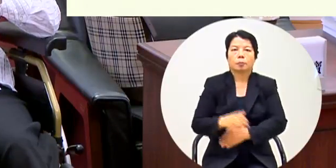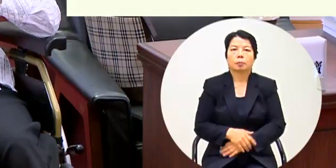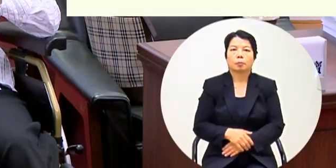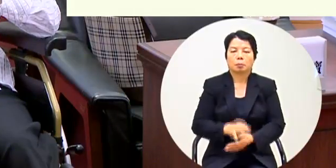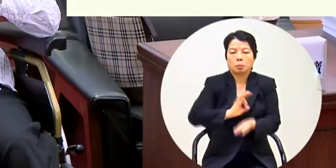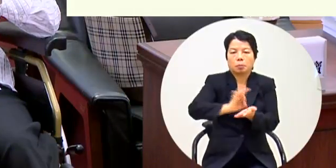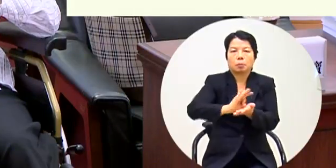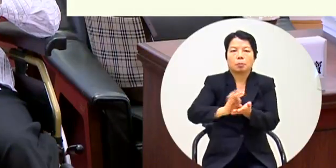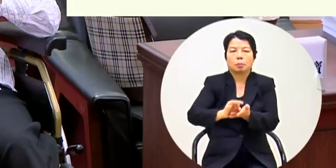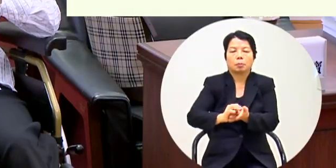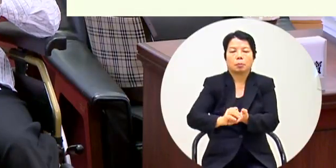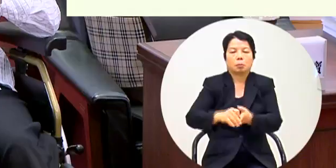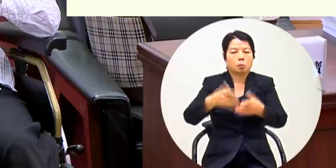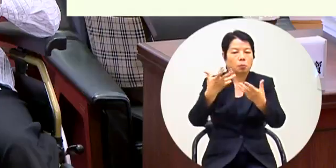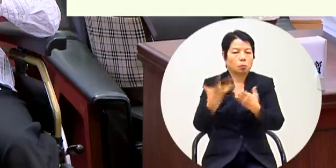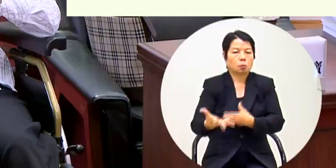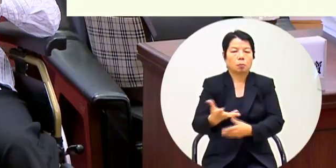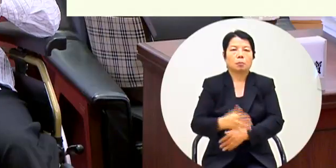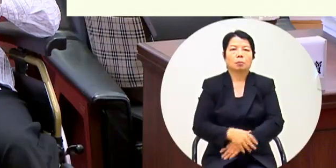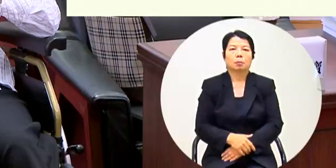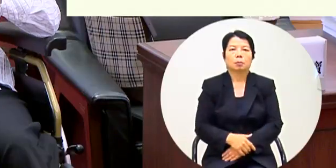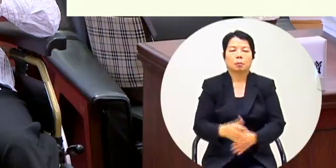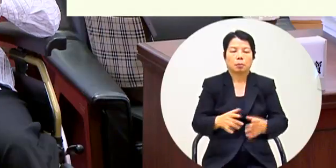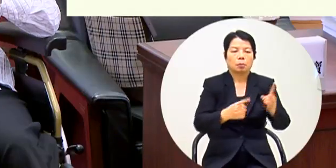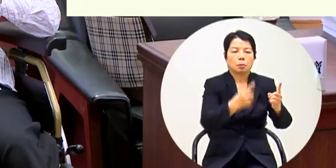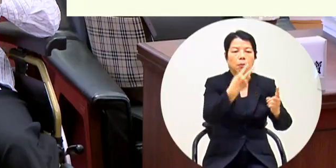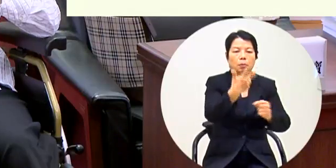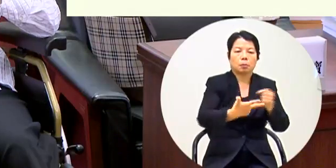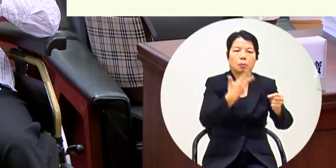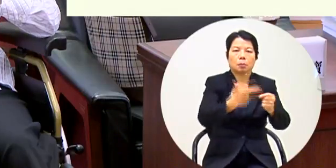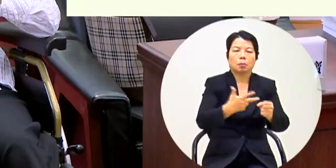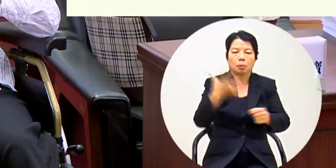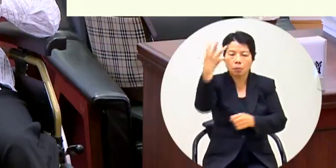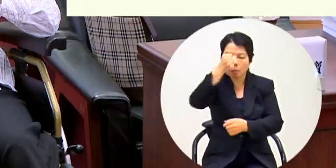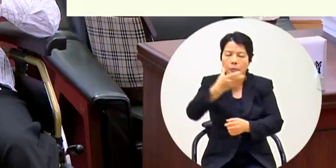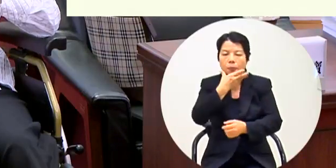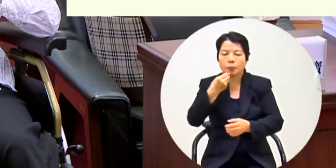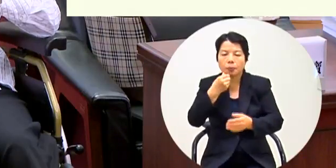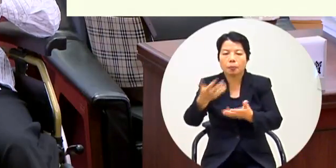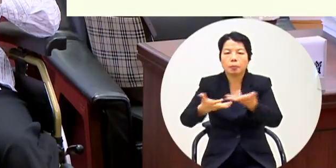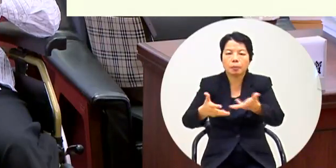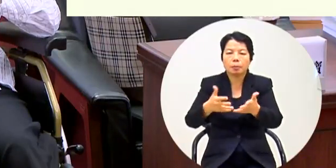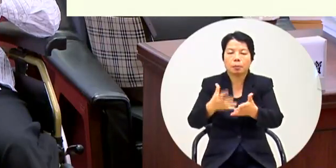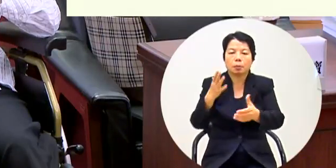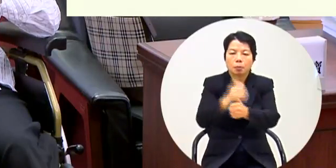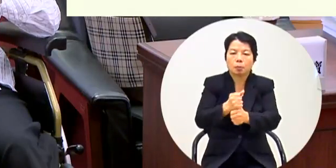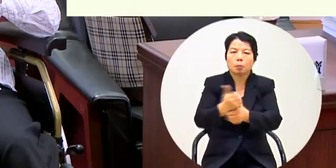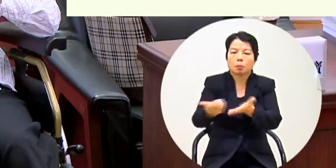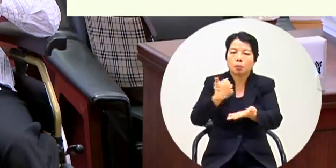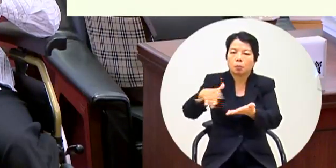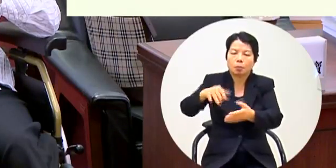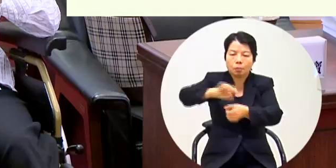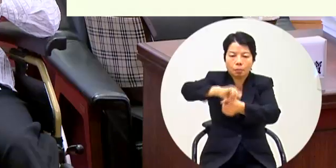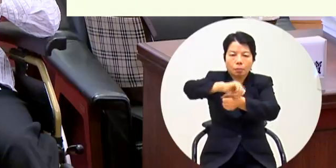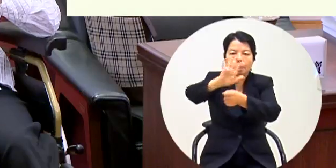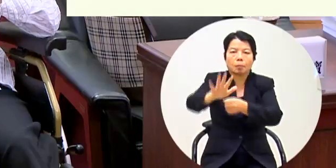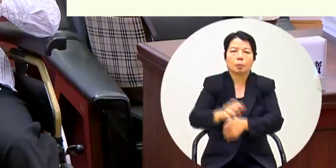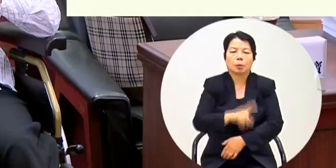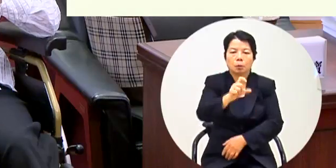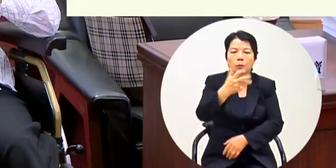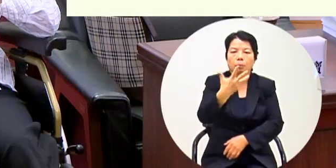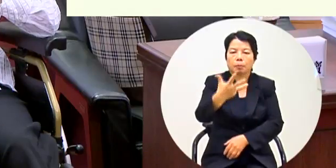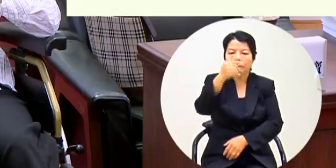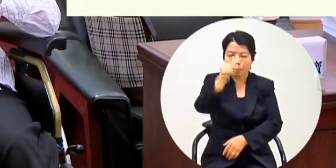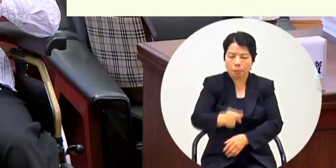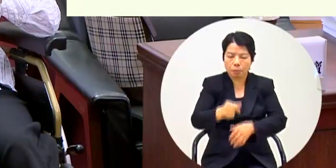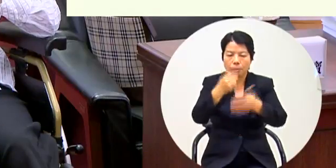那在107年呢，老人福利业务的总预算又增加了，要68.94亿，会占